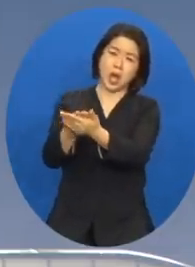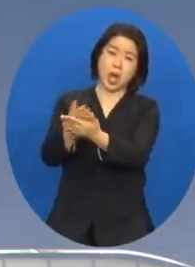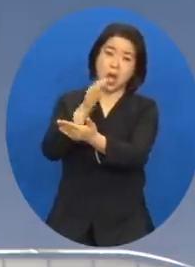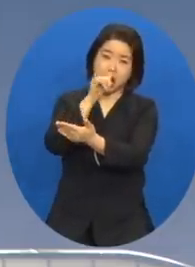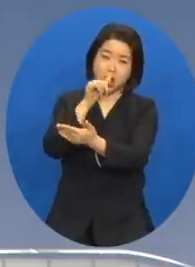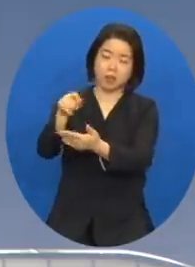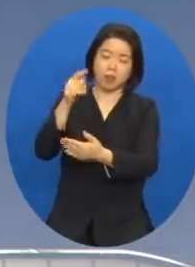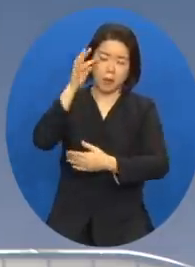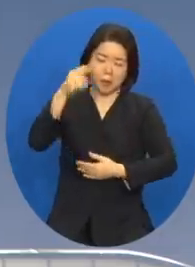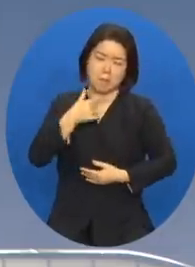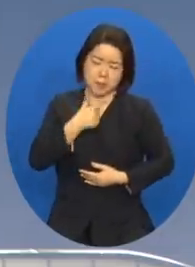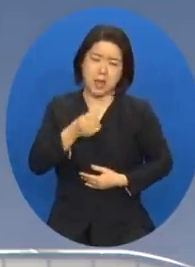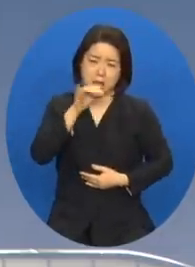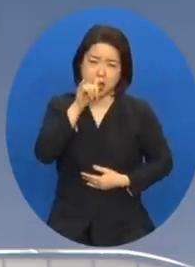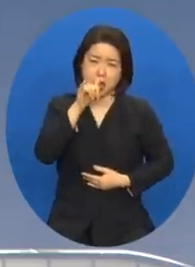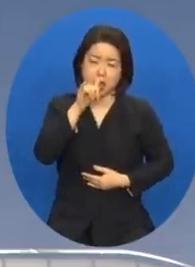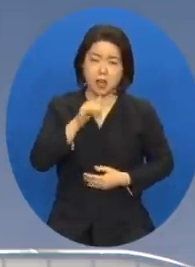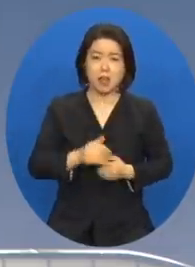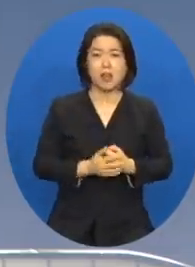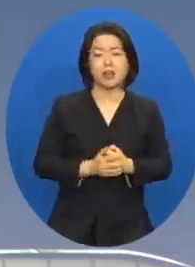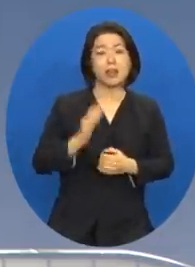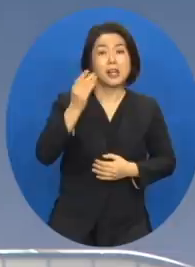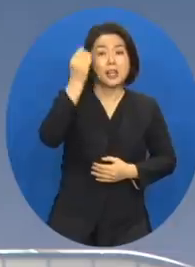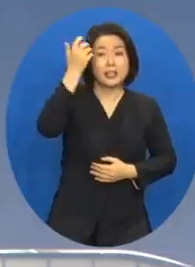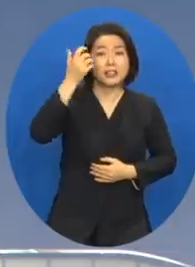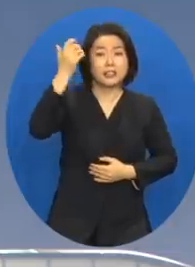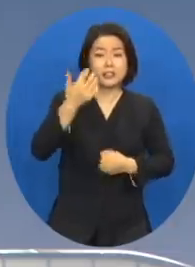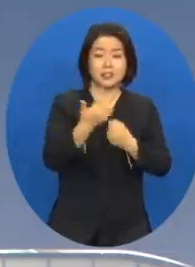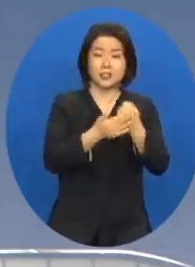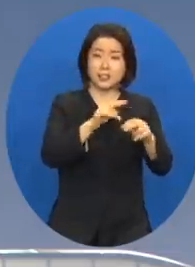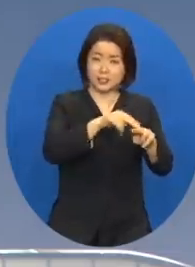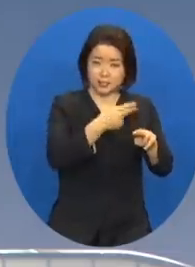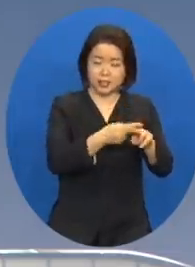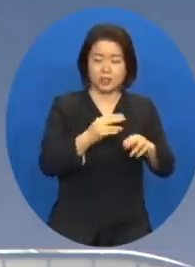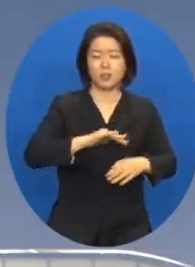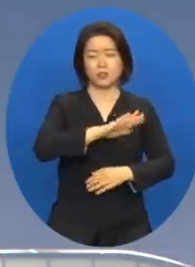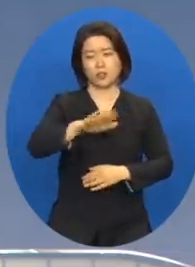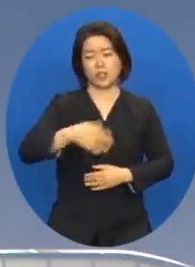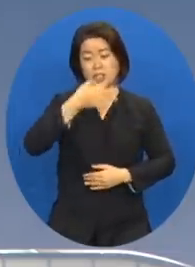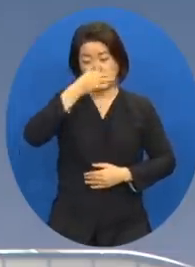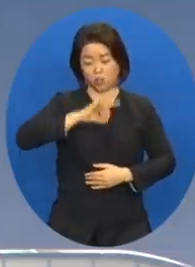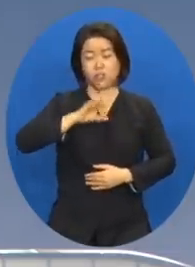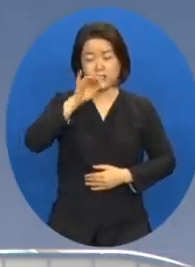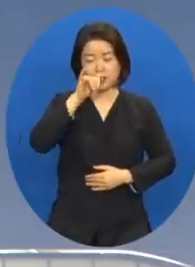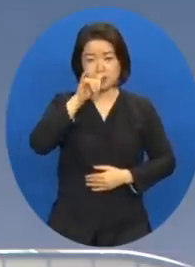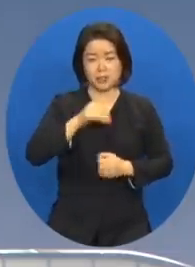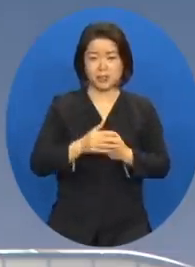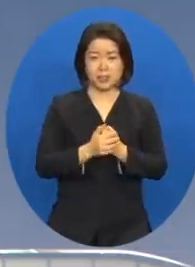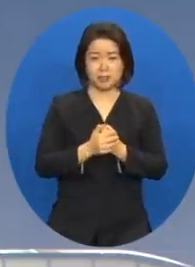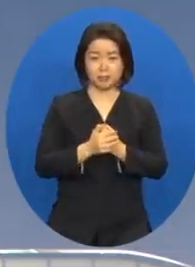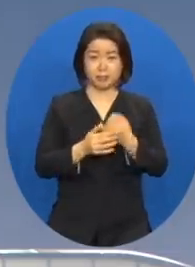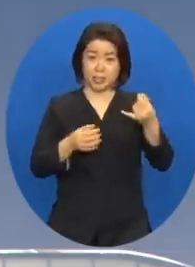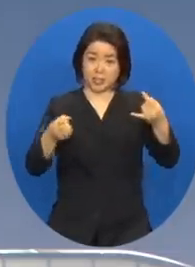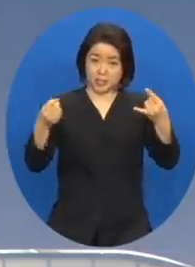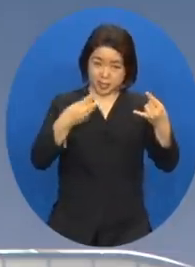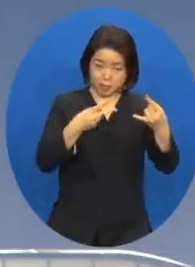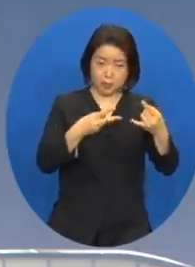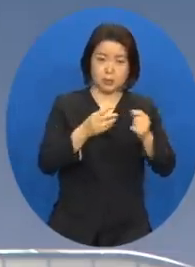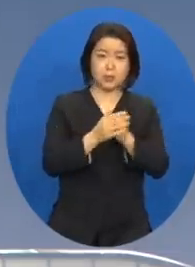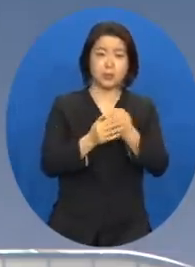사모함이 있습니다. 이 성령의 은사는 우리에게 대단히 유익한 것입니다. 에베소서 4장